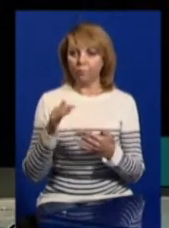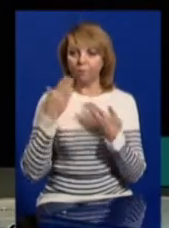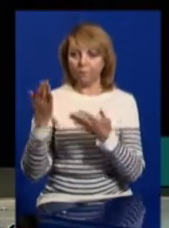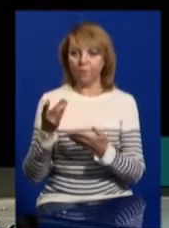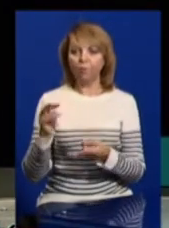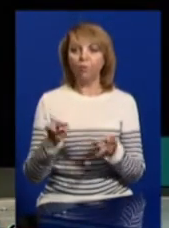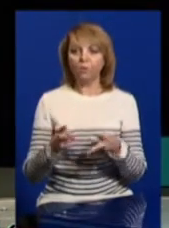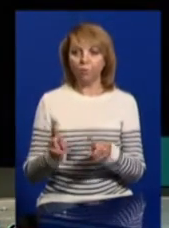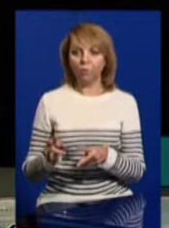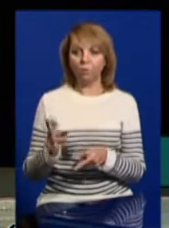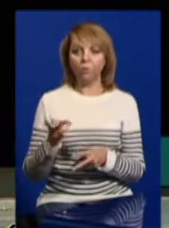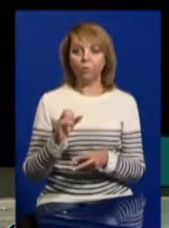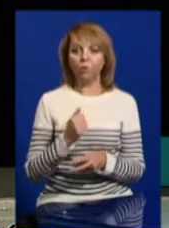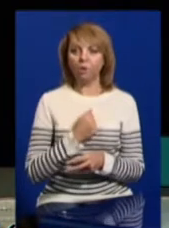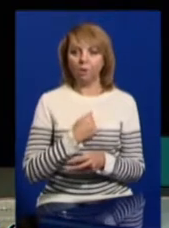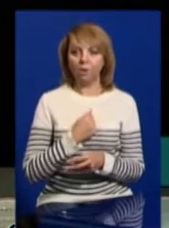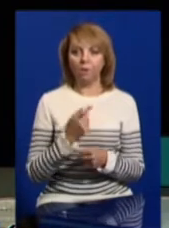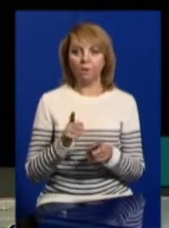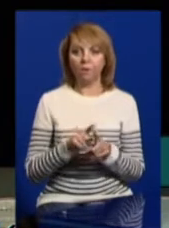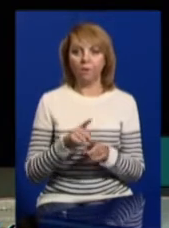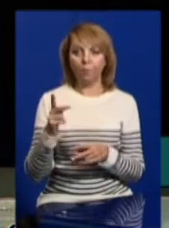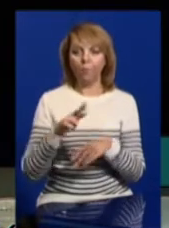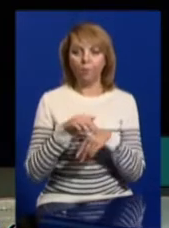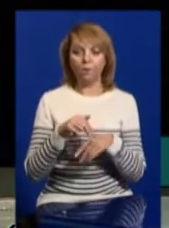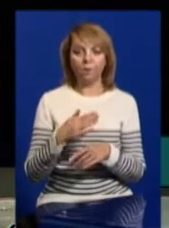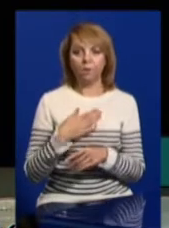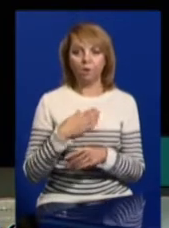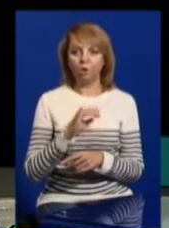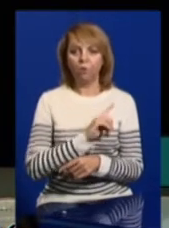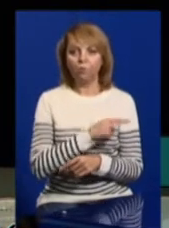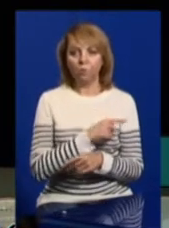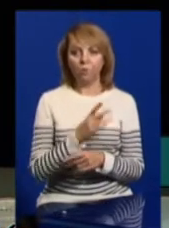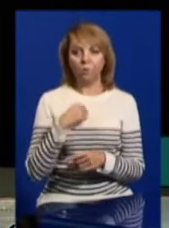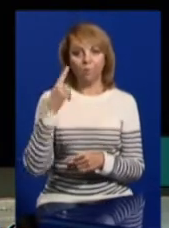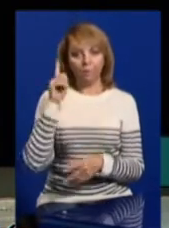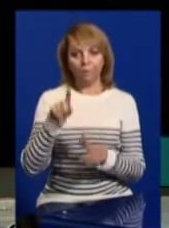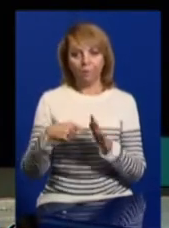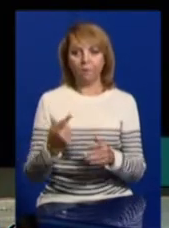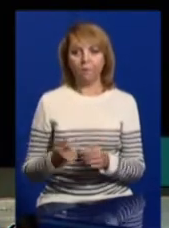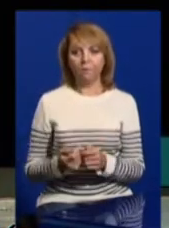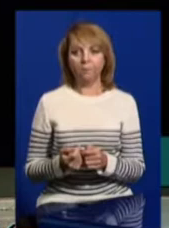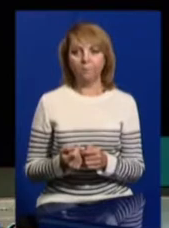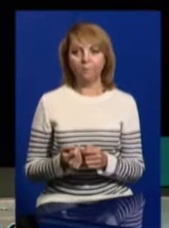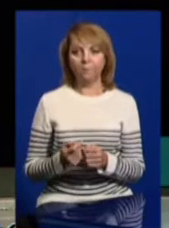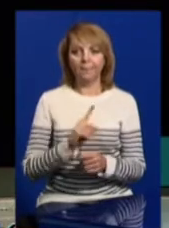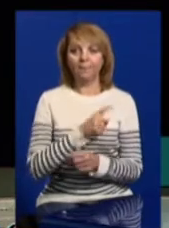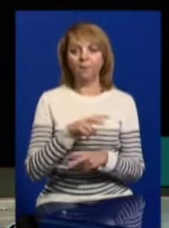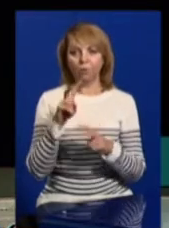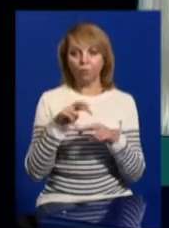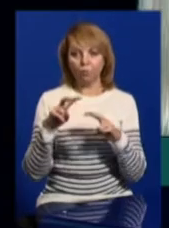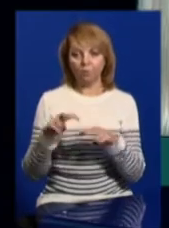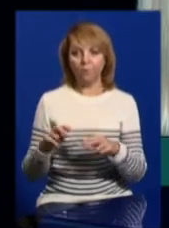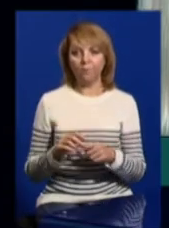і залишаються. Але, на жаль, отак от її поліція наша не дуже, на моє переконання, сильно